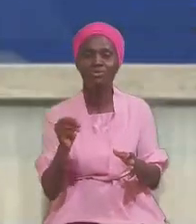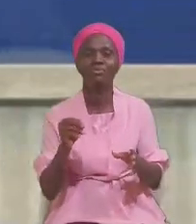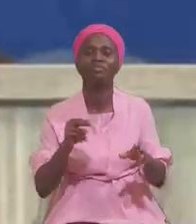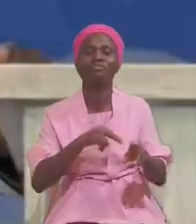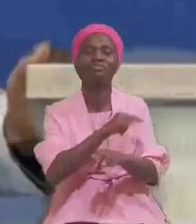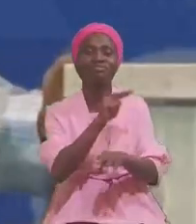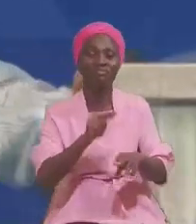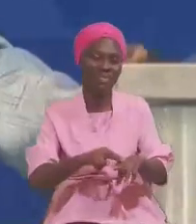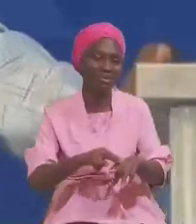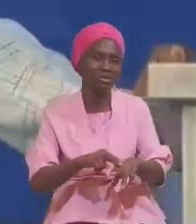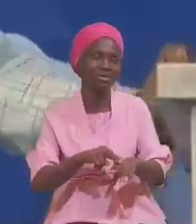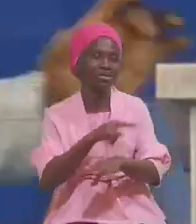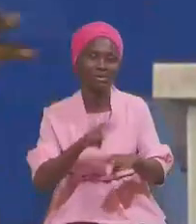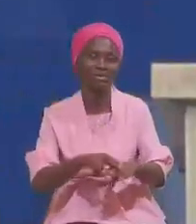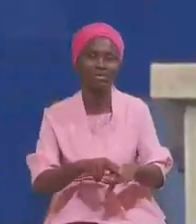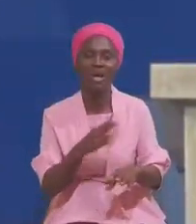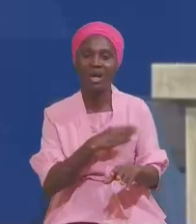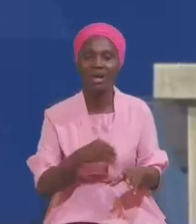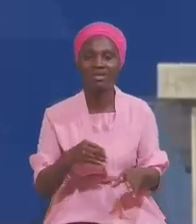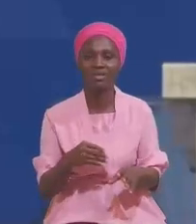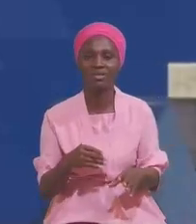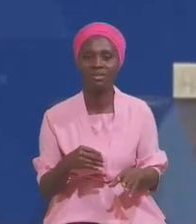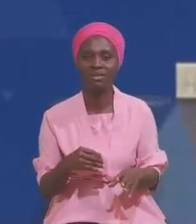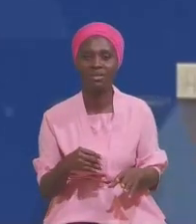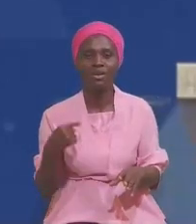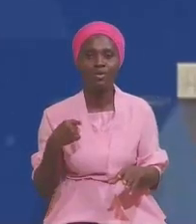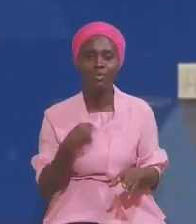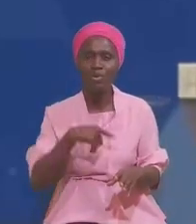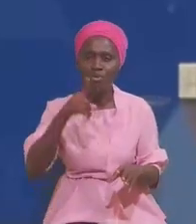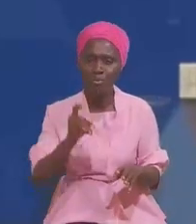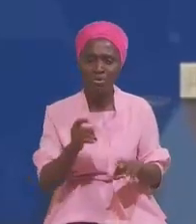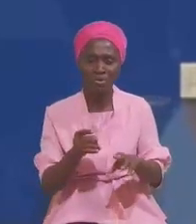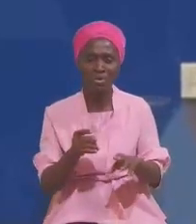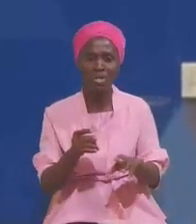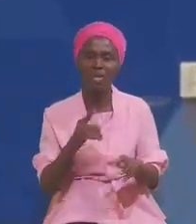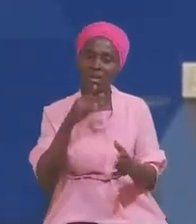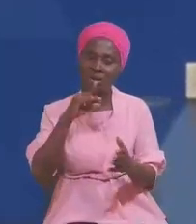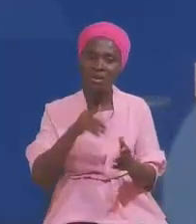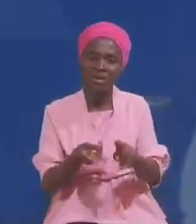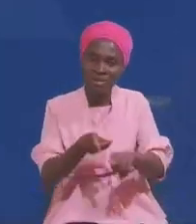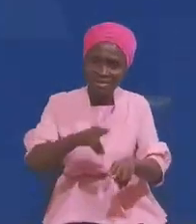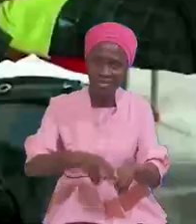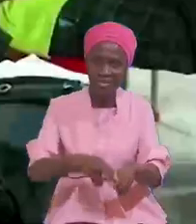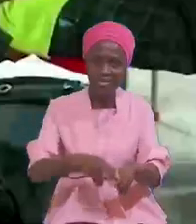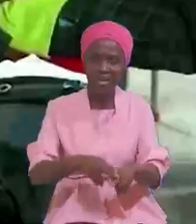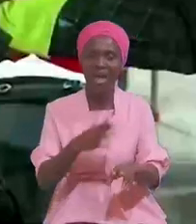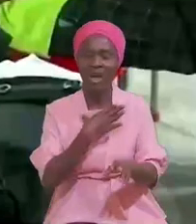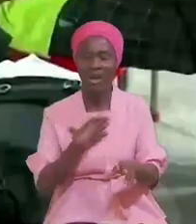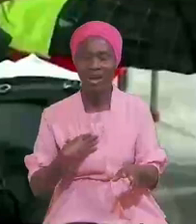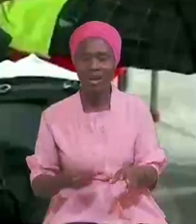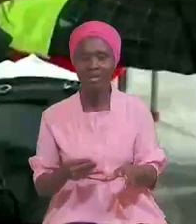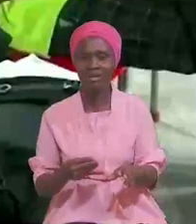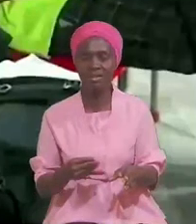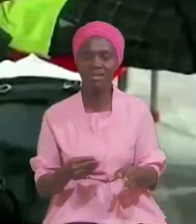des excuses à tout moment, on veut corriger ce que Christ a dit, on veut ajuster ce que Christ a